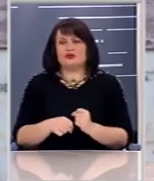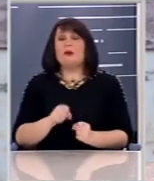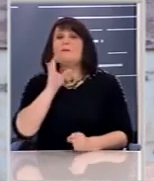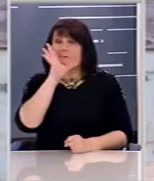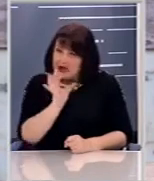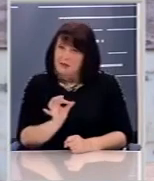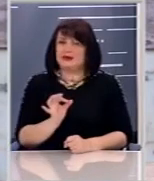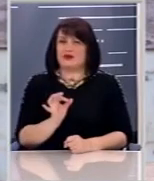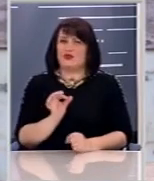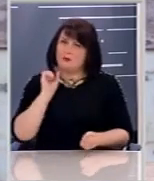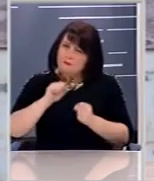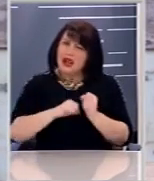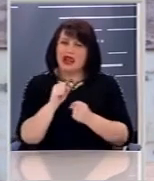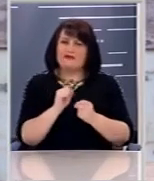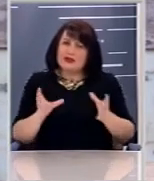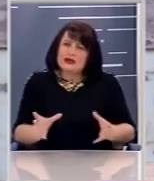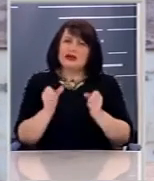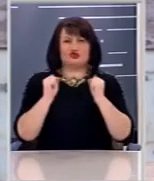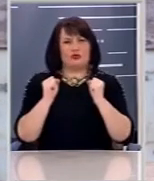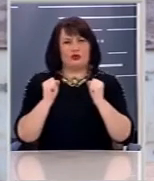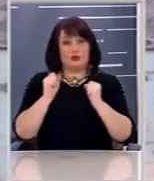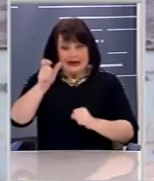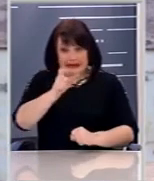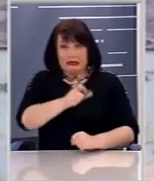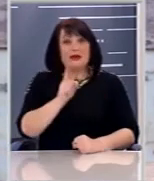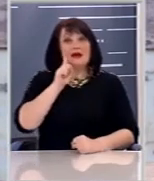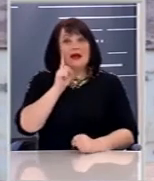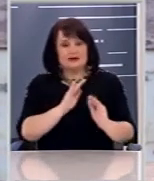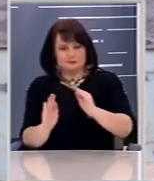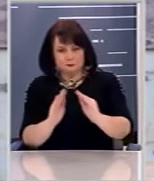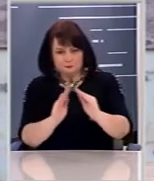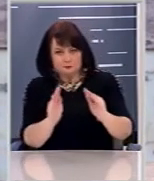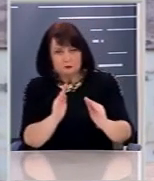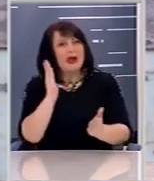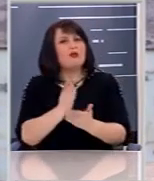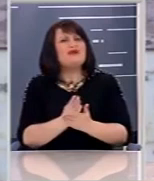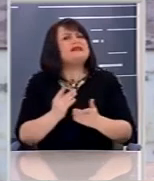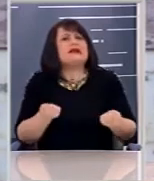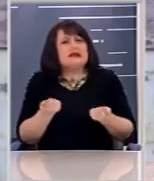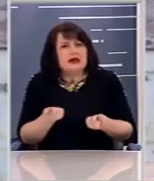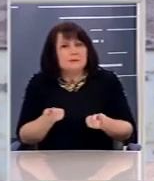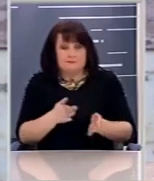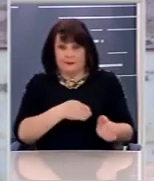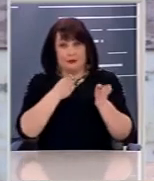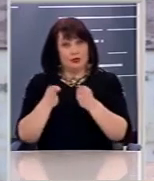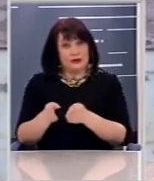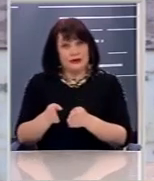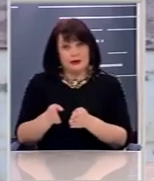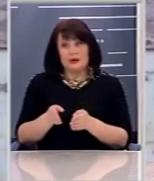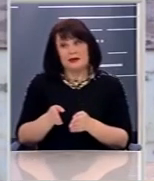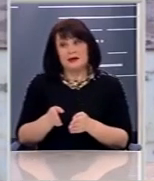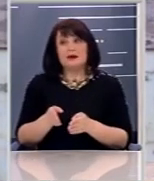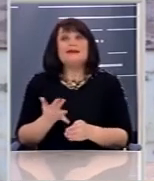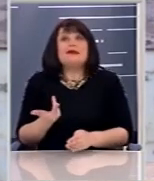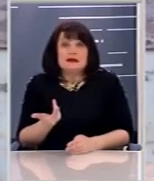πραγματικό για να επιβιώσουν οι ίδιες, υπερασπίζονται τις επιλογές τους, ενώ ταυτόχρονα είναι